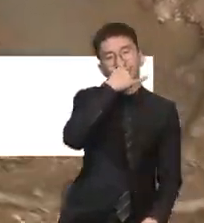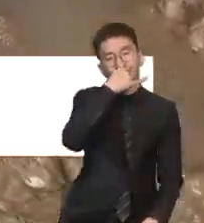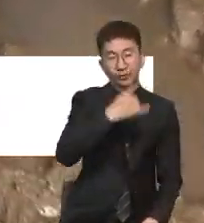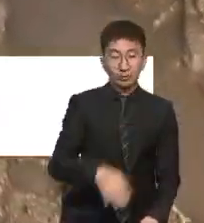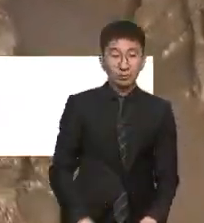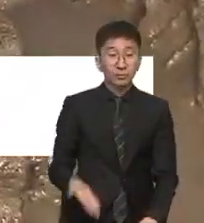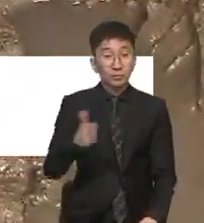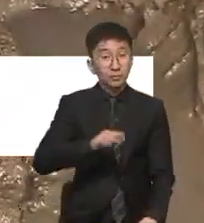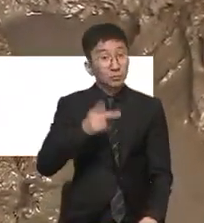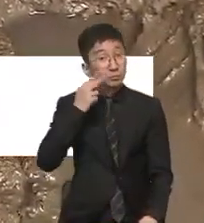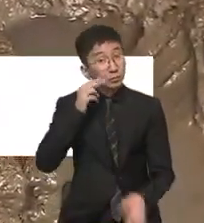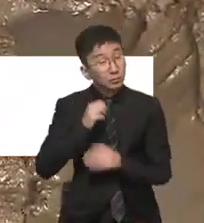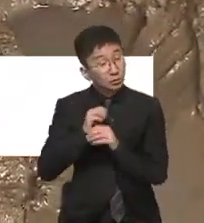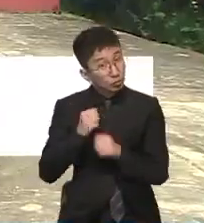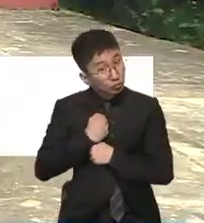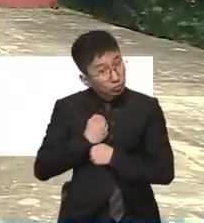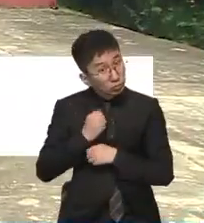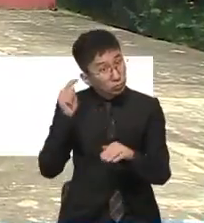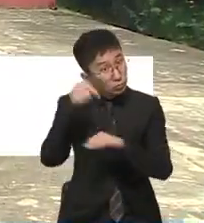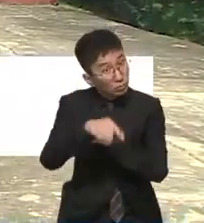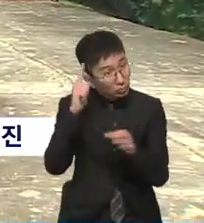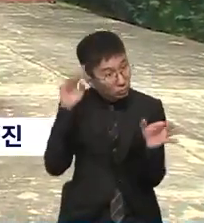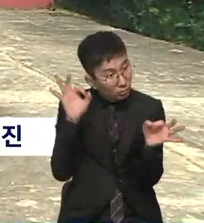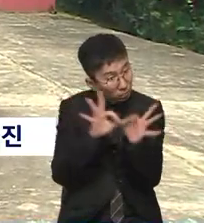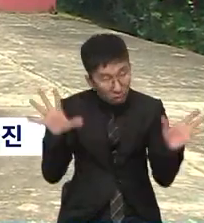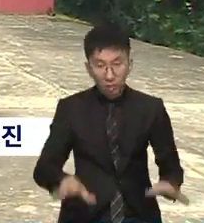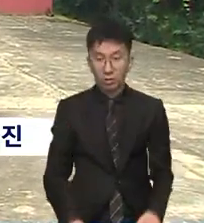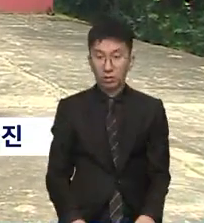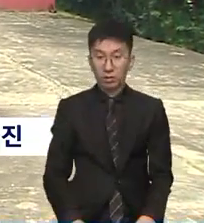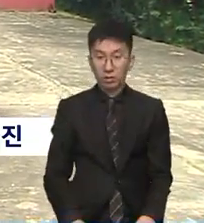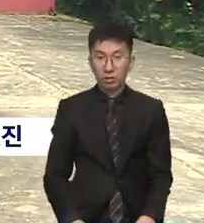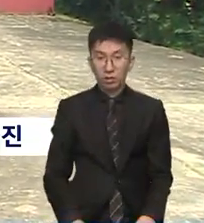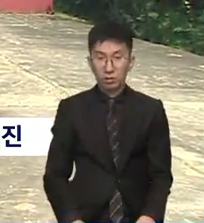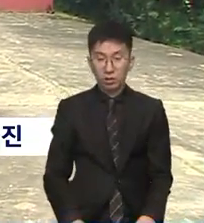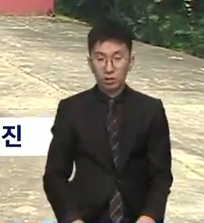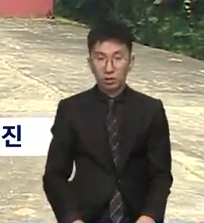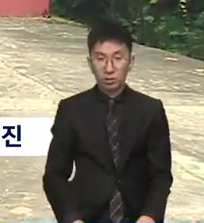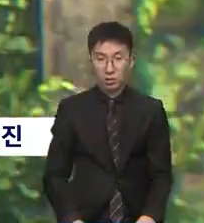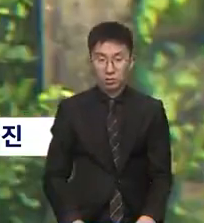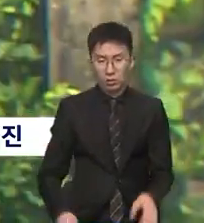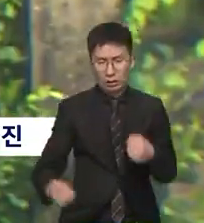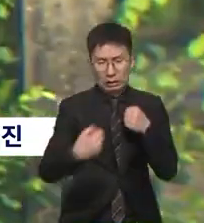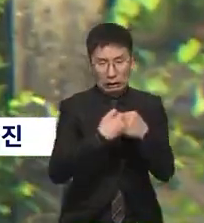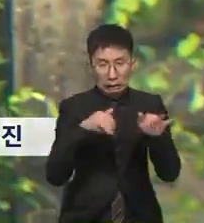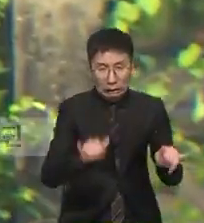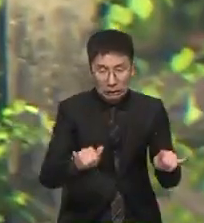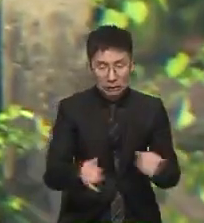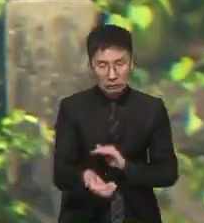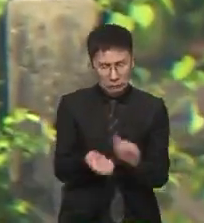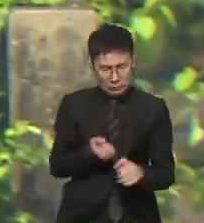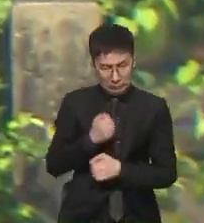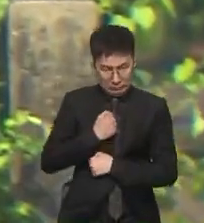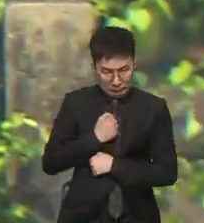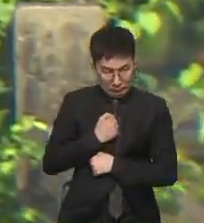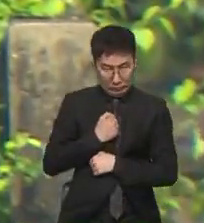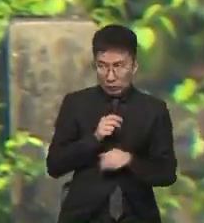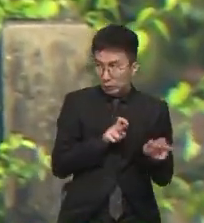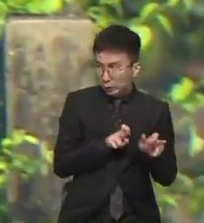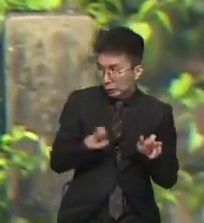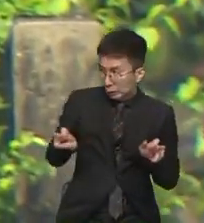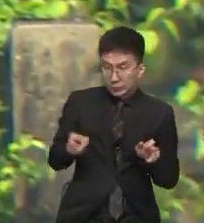특히 미군의 월북은 이례적입니다. 우리 군은 혹시 모를 도발과 우발적 충돌에 대비해 대북 경계태세와